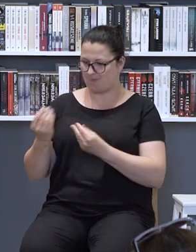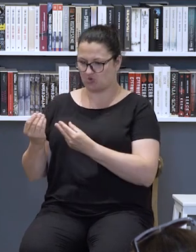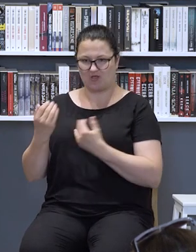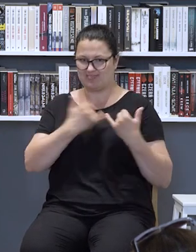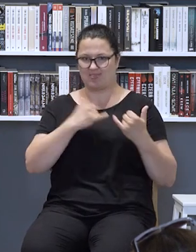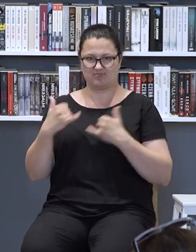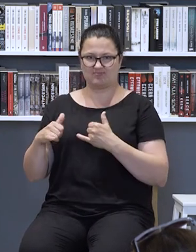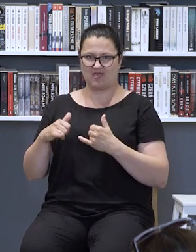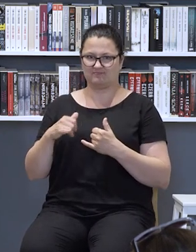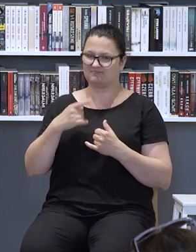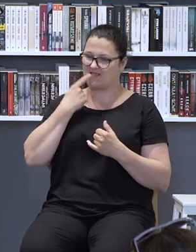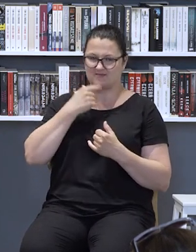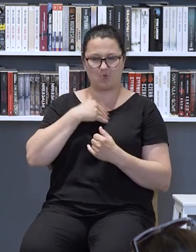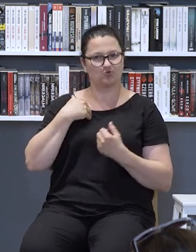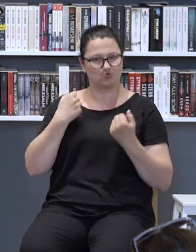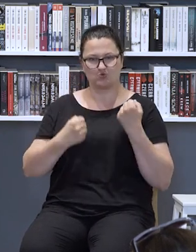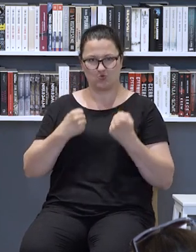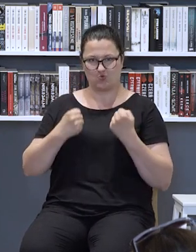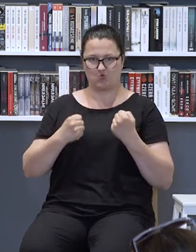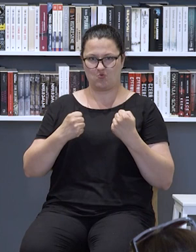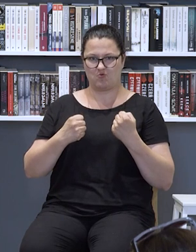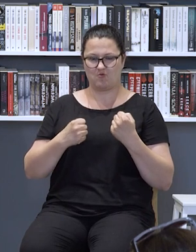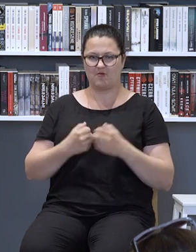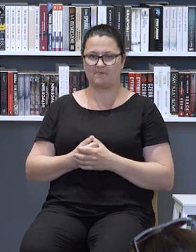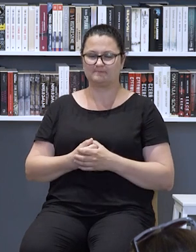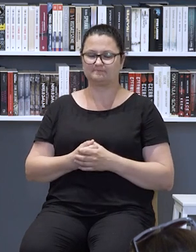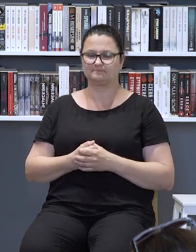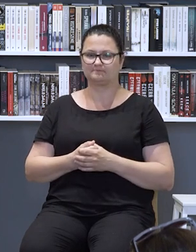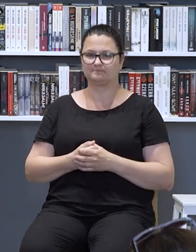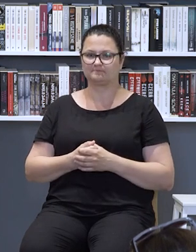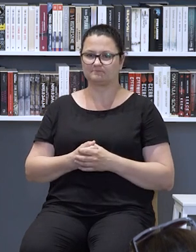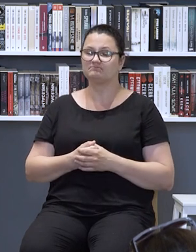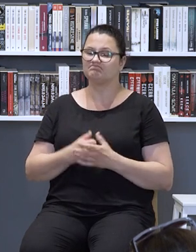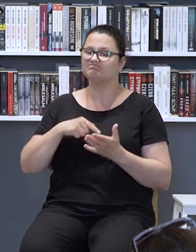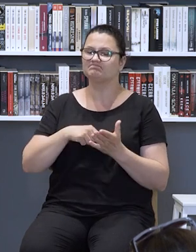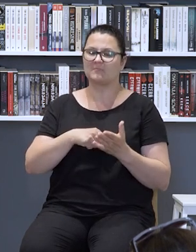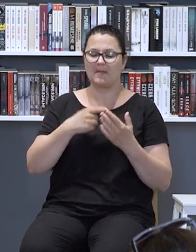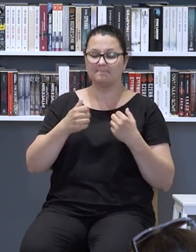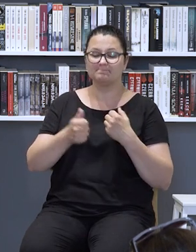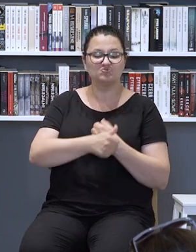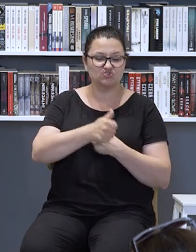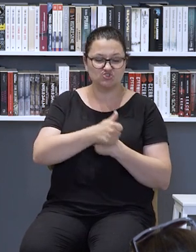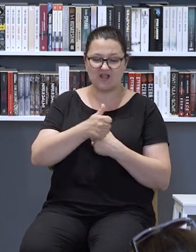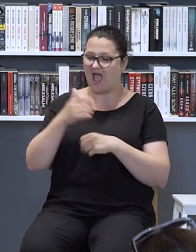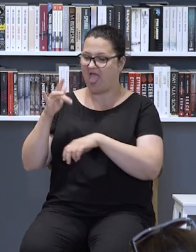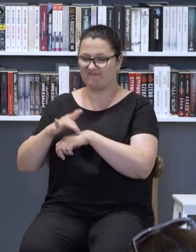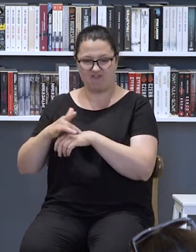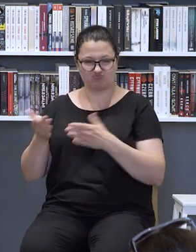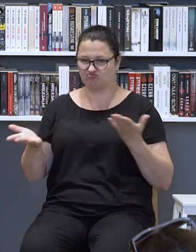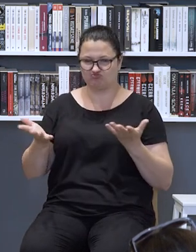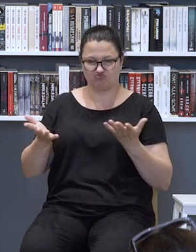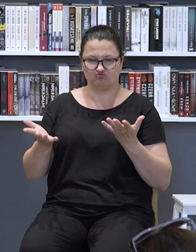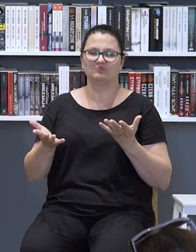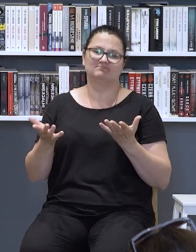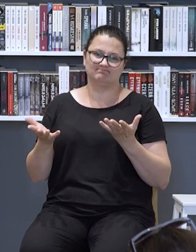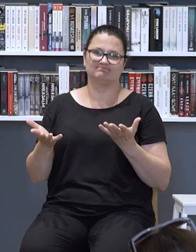A w języku polskim mamy z tym trudność. I właśnie co jest przyczyną, a co jest efektem?